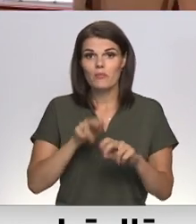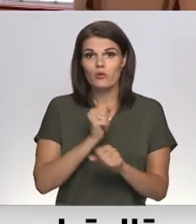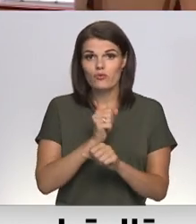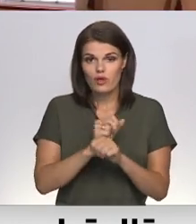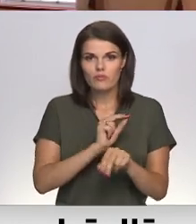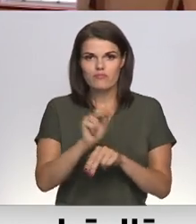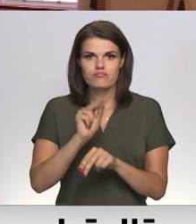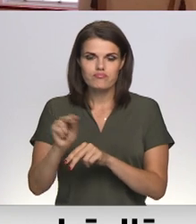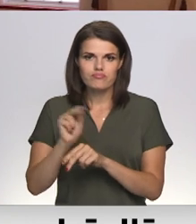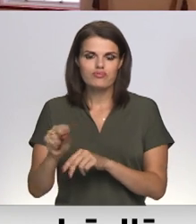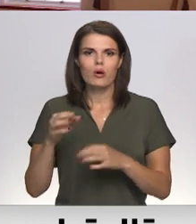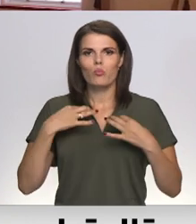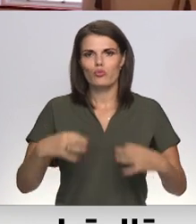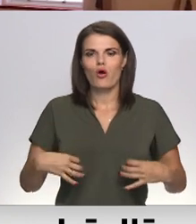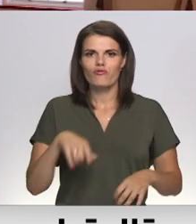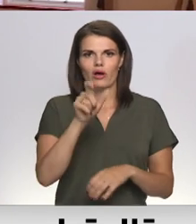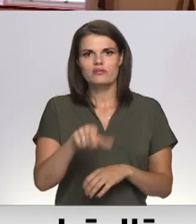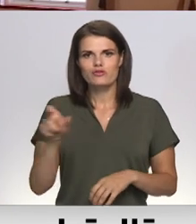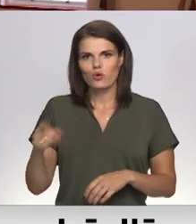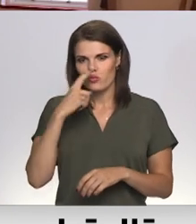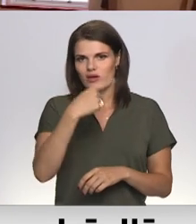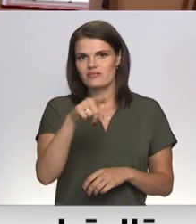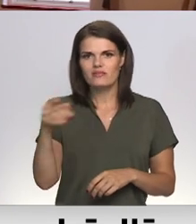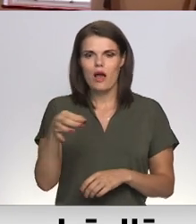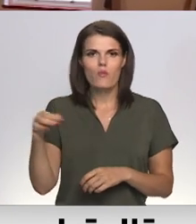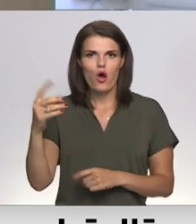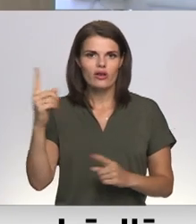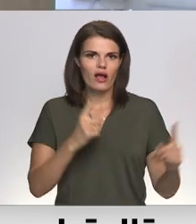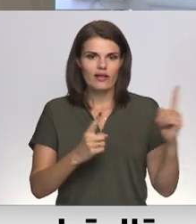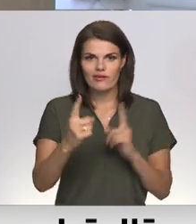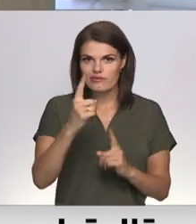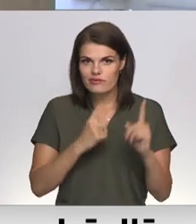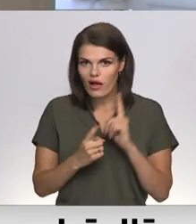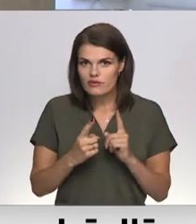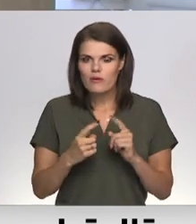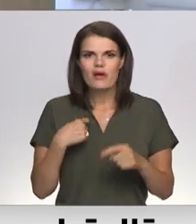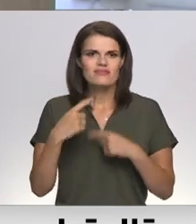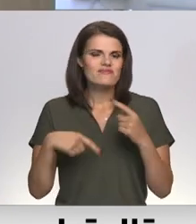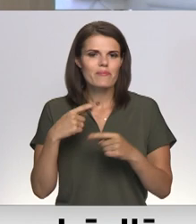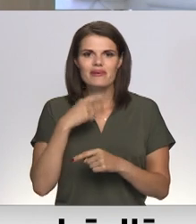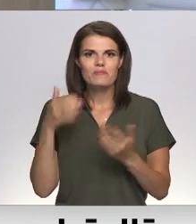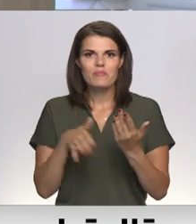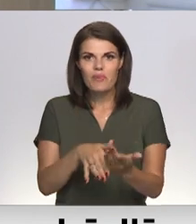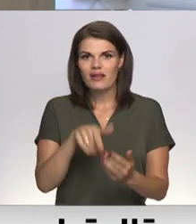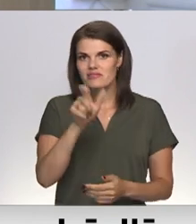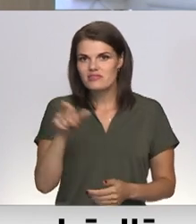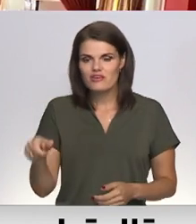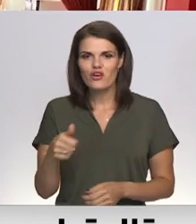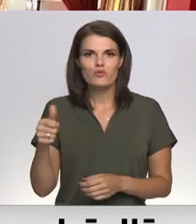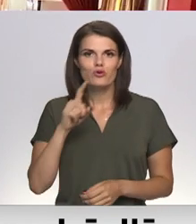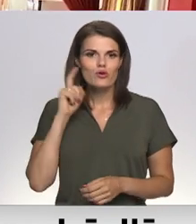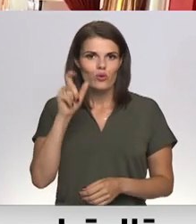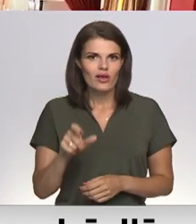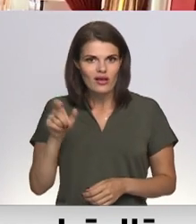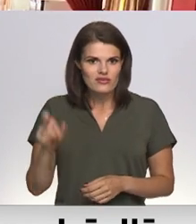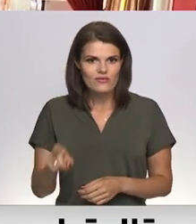un certificēti profesionāļi no citām organizācijām. Es vienmēr esmu gribējis palīdzēt cilvēkiem, un īpaši jauniem cilvēkiem, jo